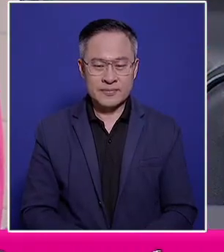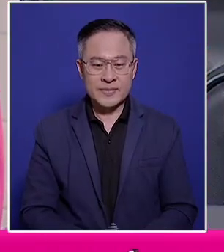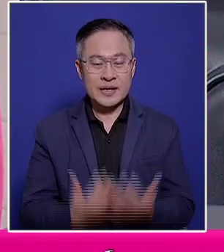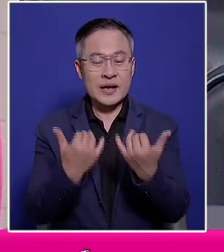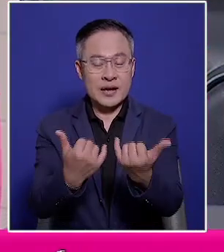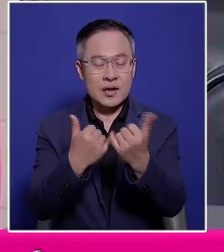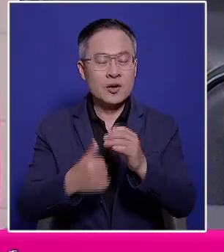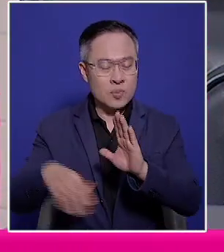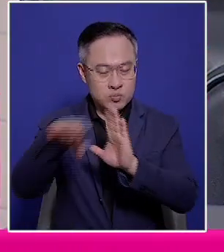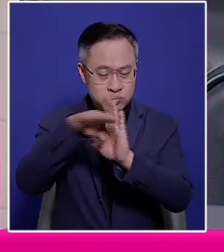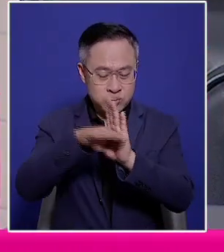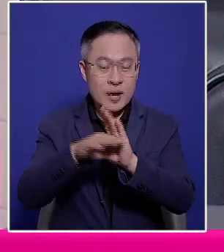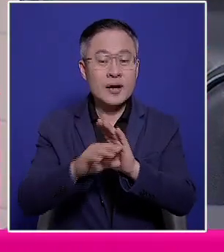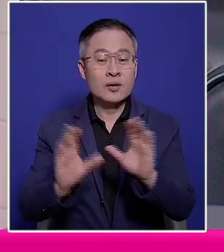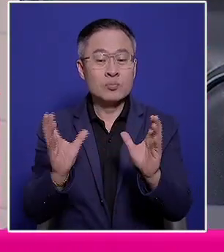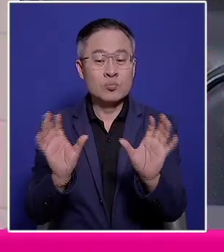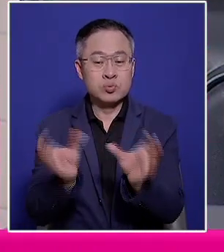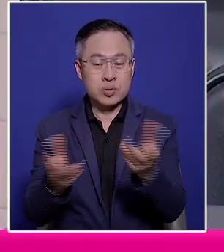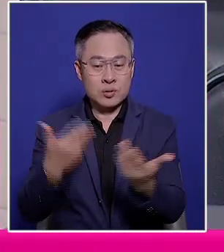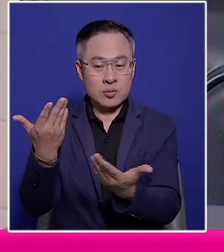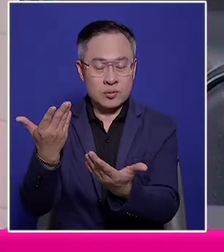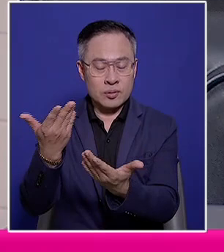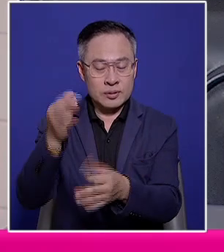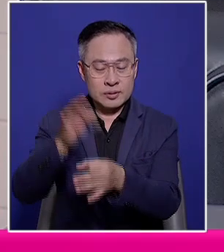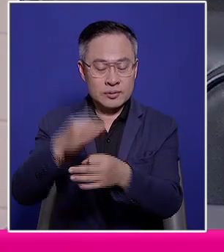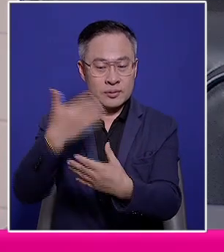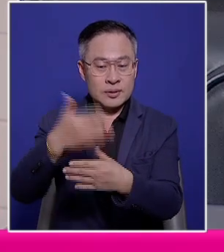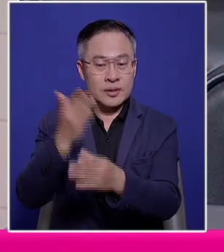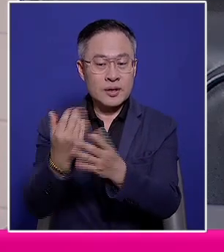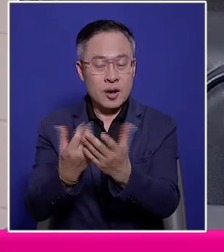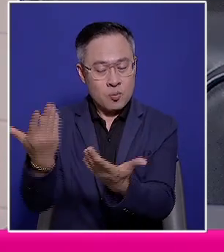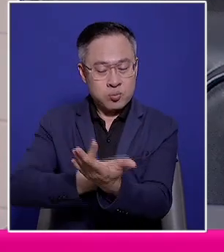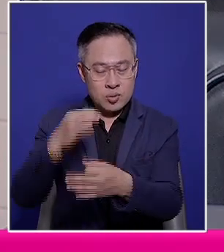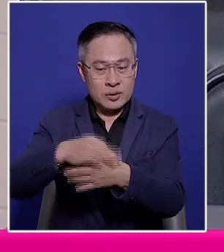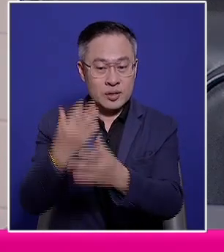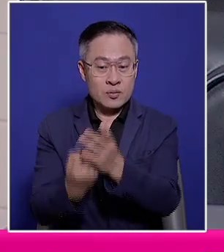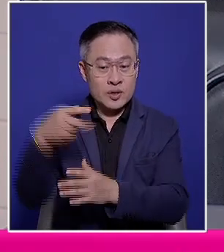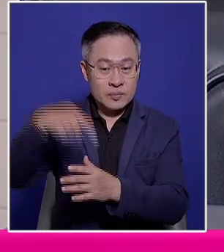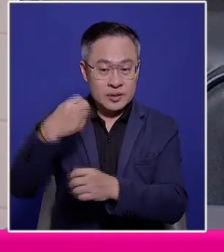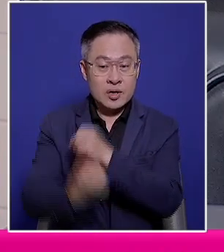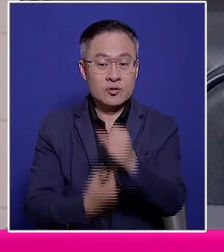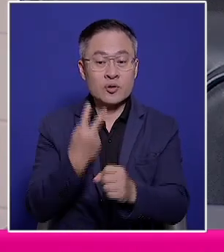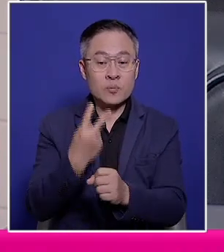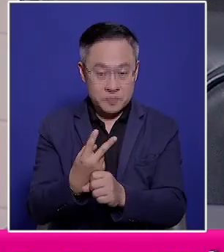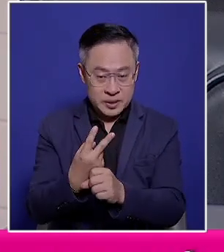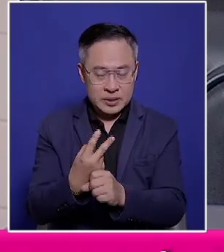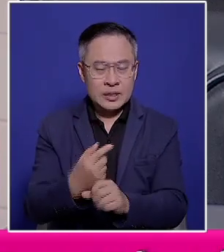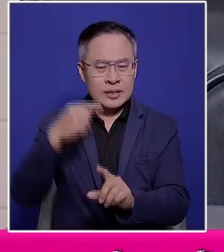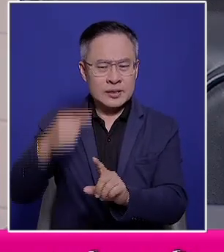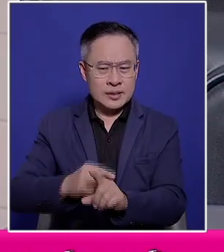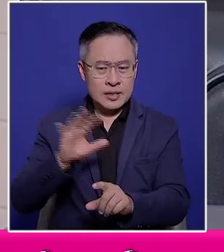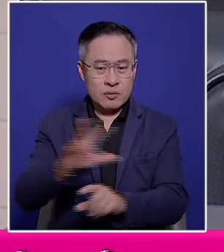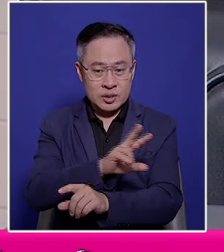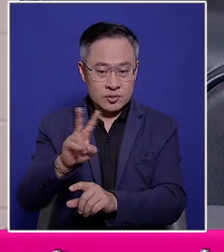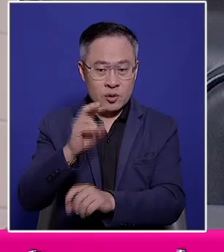เข้าสู่บรรยากาศการออกรางวัลสลากออมสินพิเศษ2ปีประจำวันที่2พฤษภาคม2566กันนะคะโดยการออกรางวัลในครั้ง